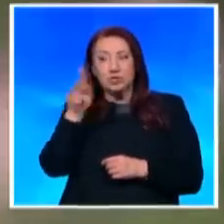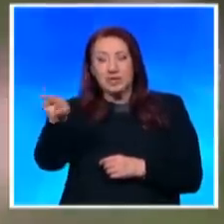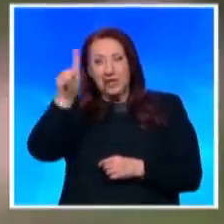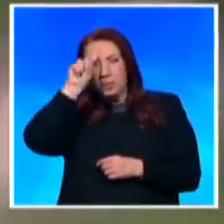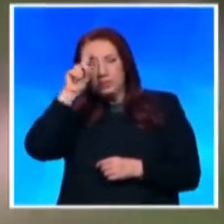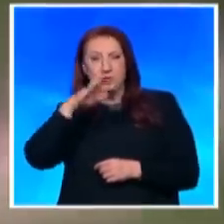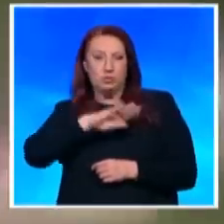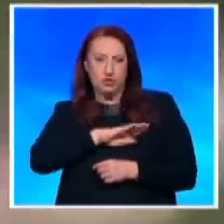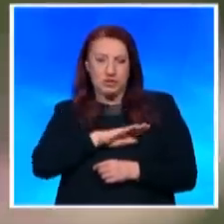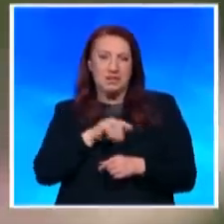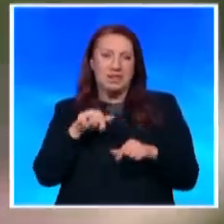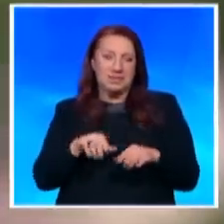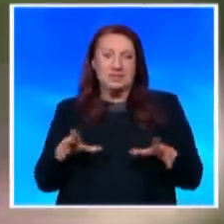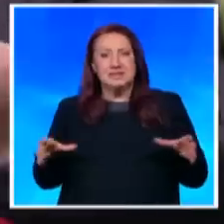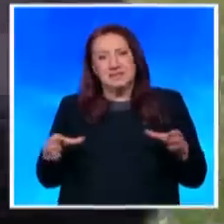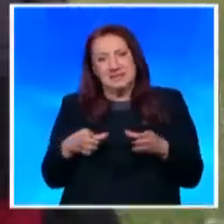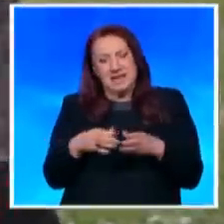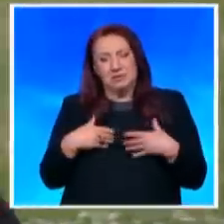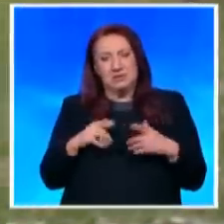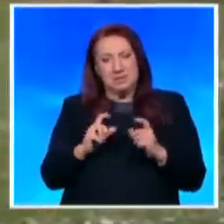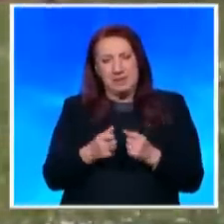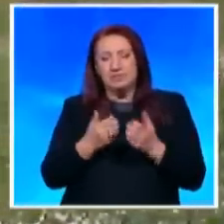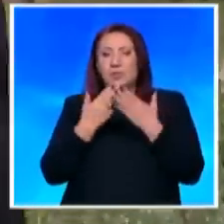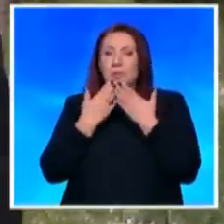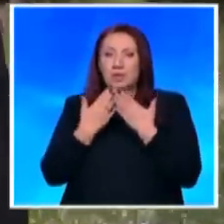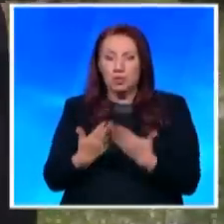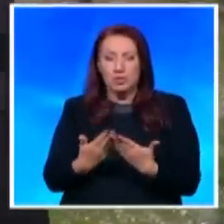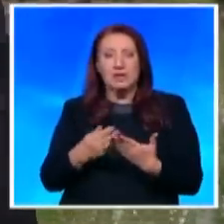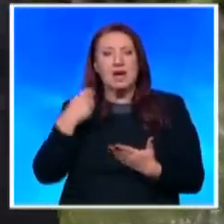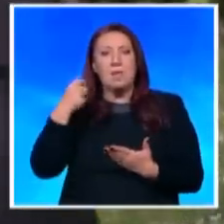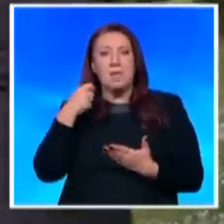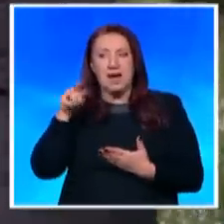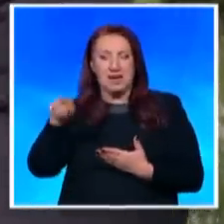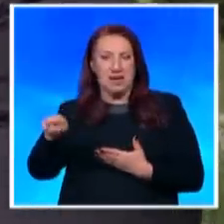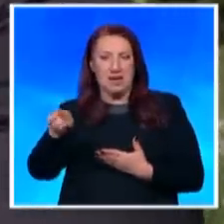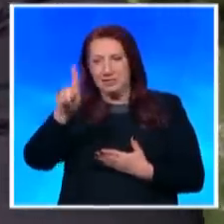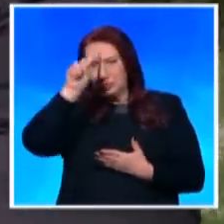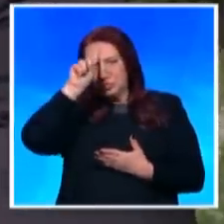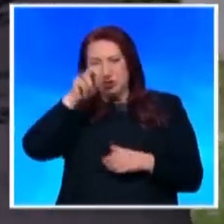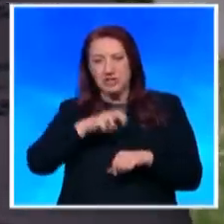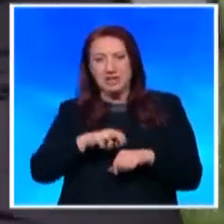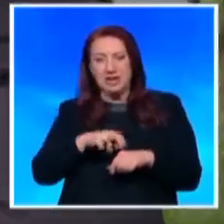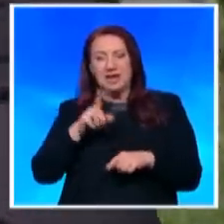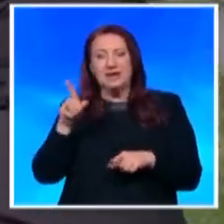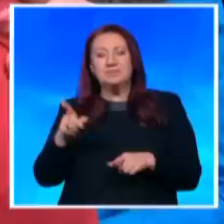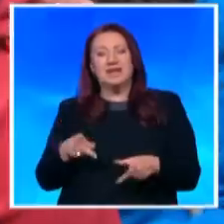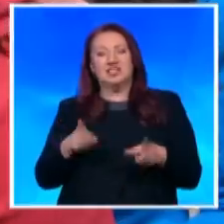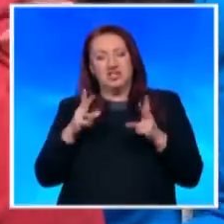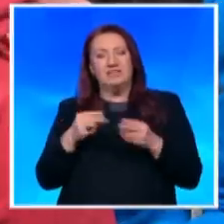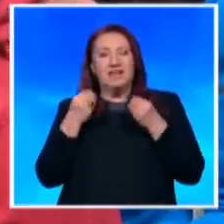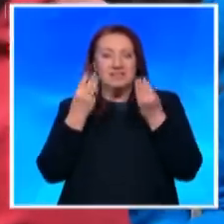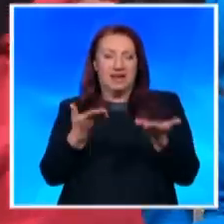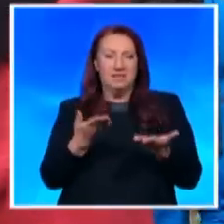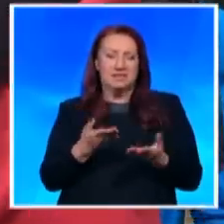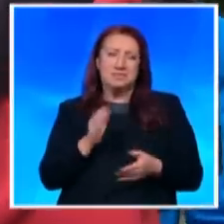на Ани. Майката на Даная взела решението да дари органите й. Дали ще бъдеш много добър? Да, да. Заради нея? Да,